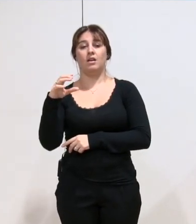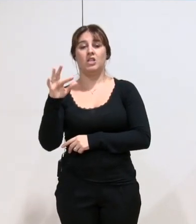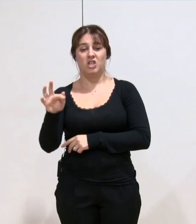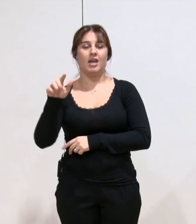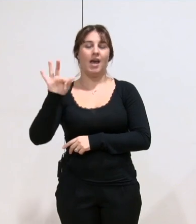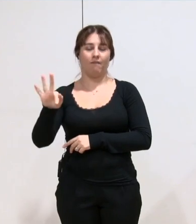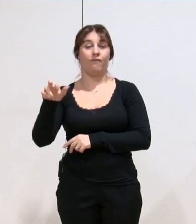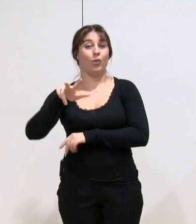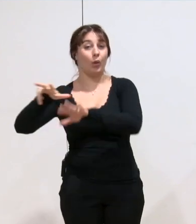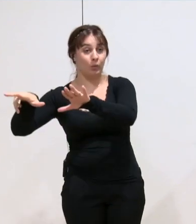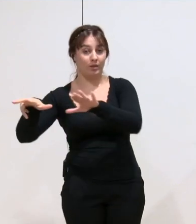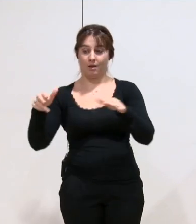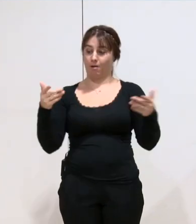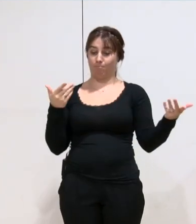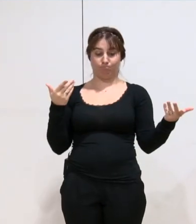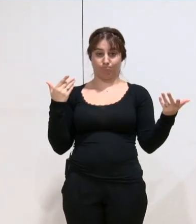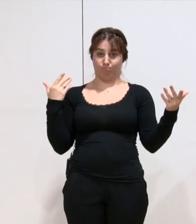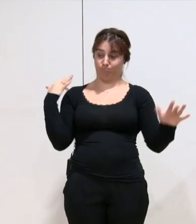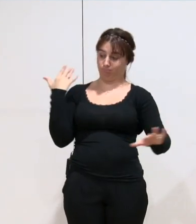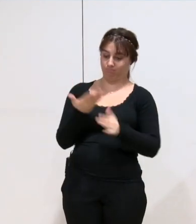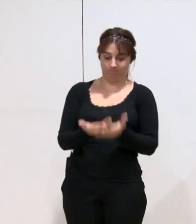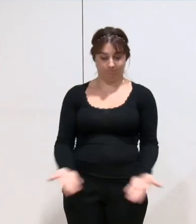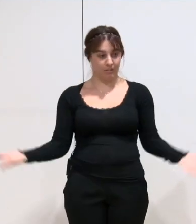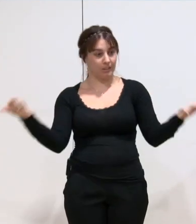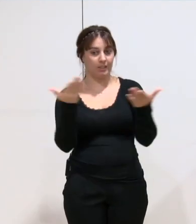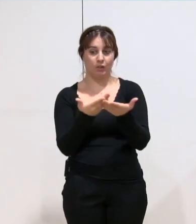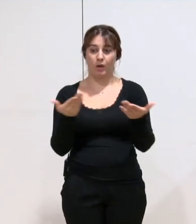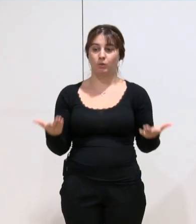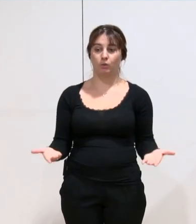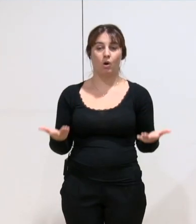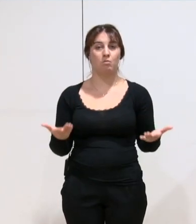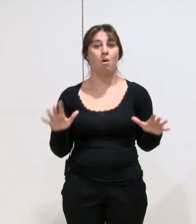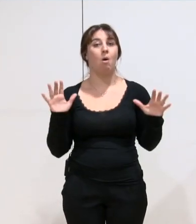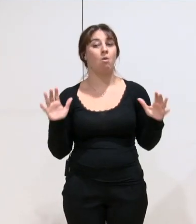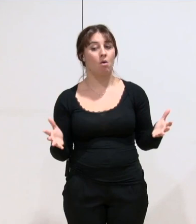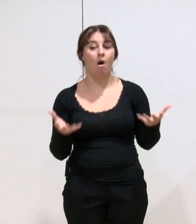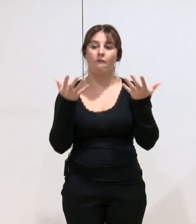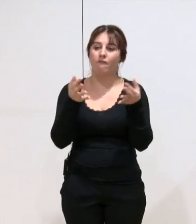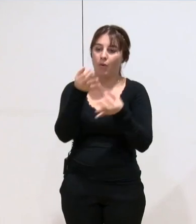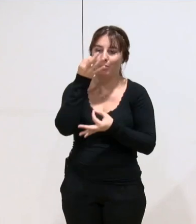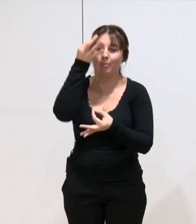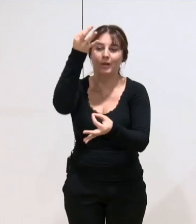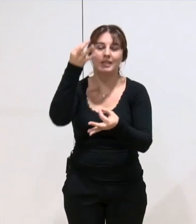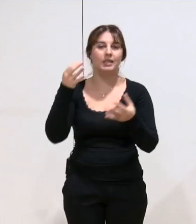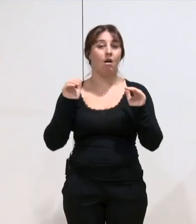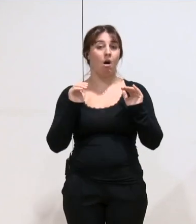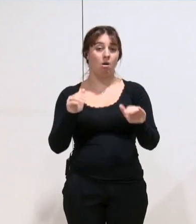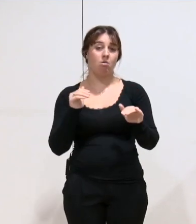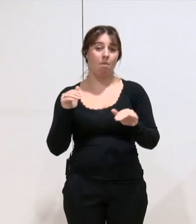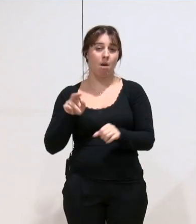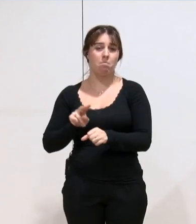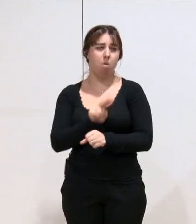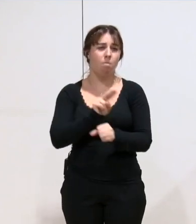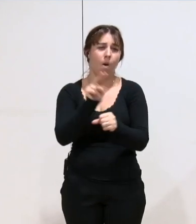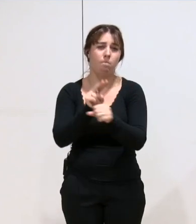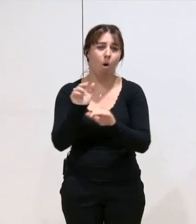en sommes-nous aujourd'hui pour qu'on puisse avoir un état des lieux très précis des choses? Il y a quand même eu des noms d'oiseaux qui ont circulé qui